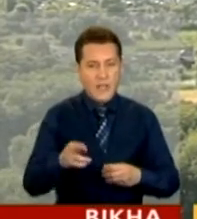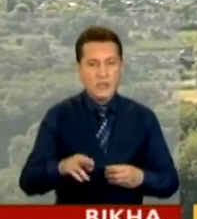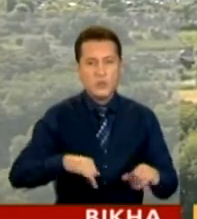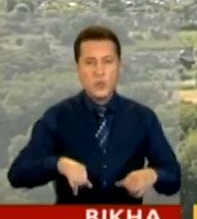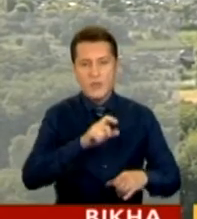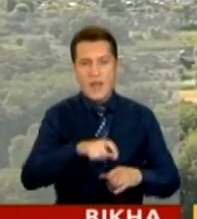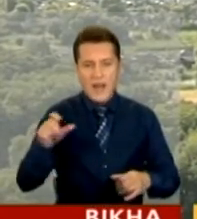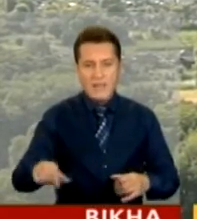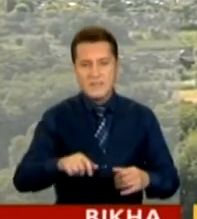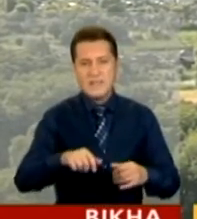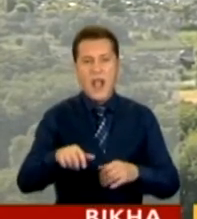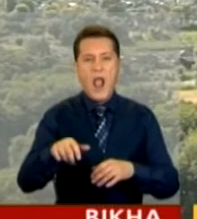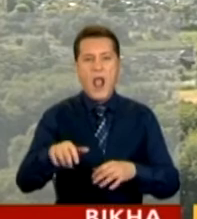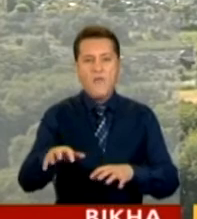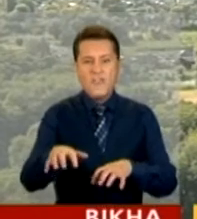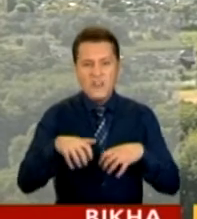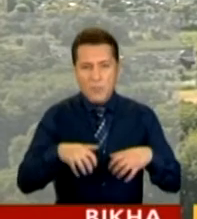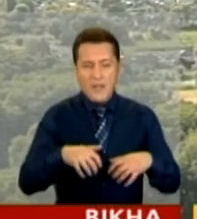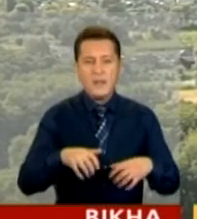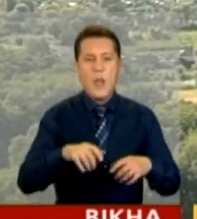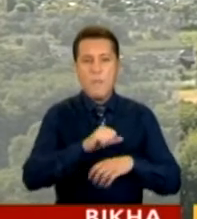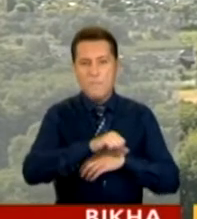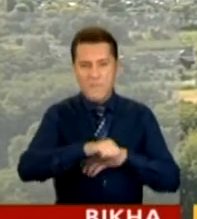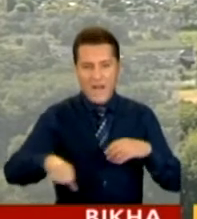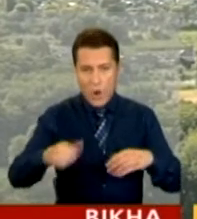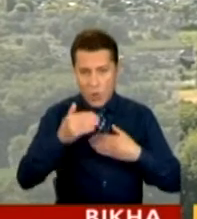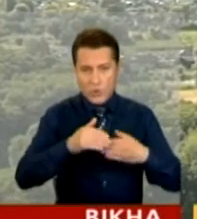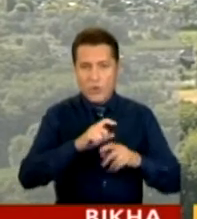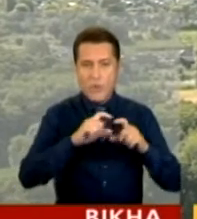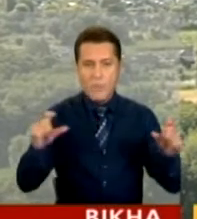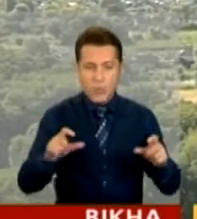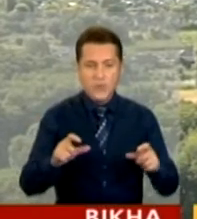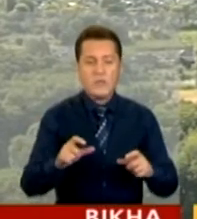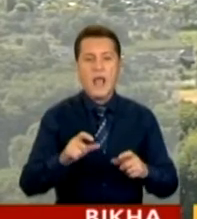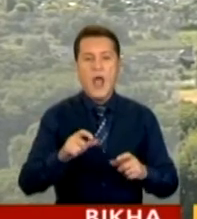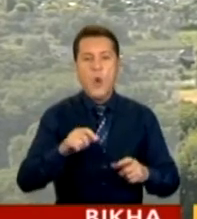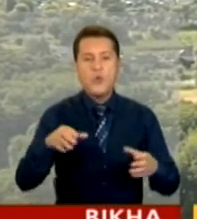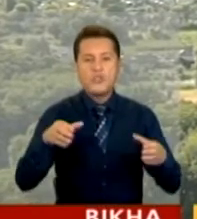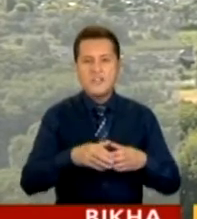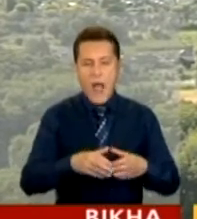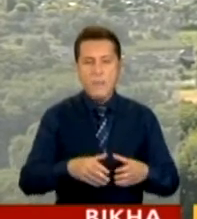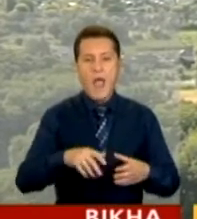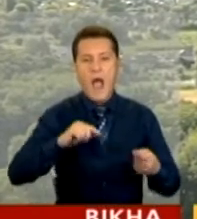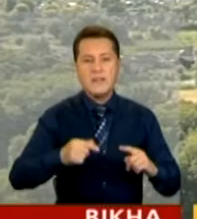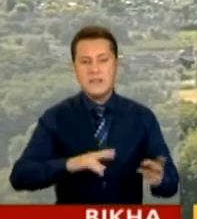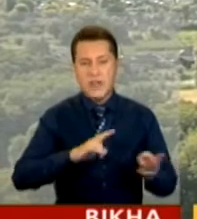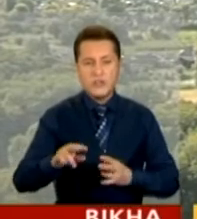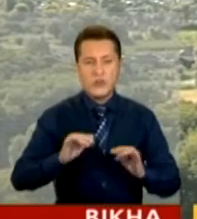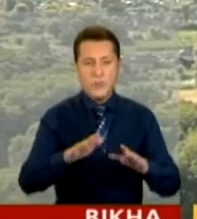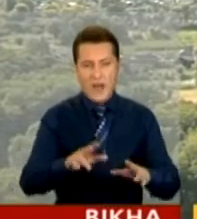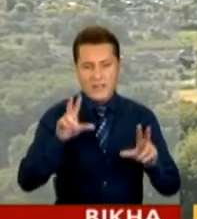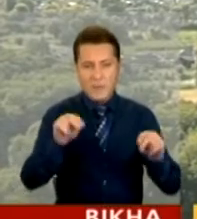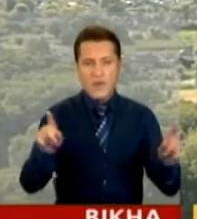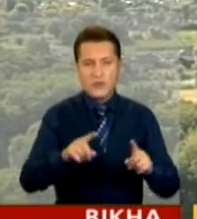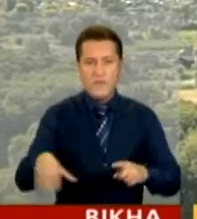в українських прикордонників прикордонний пункт Ізварено. Наразі його контролюють бойовики, але у штабі антитерористичної операції ми не запевнили, що всі дороги, які